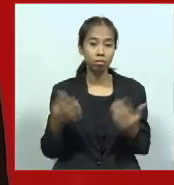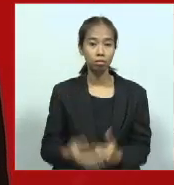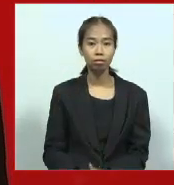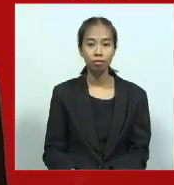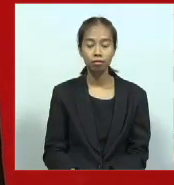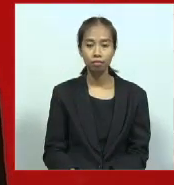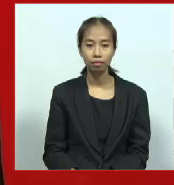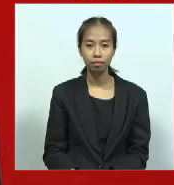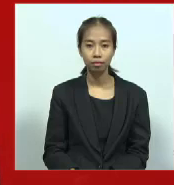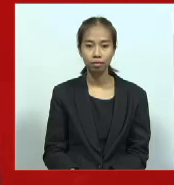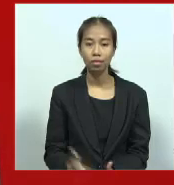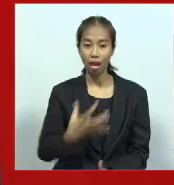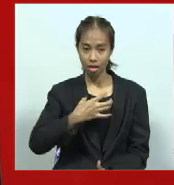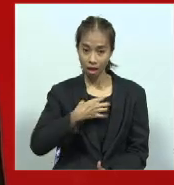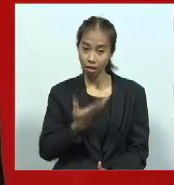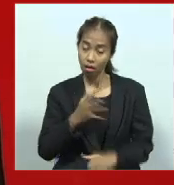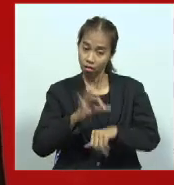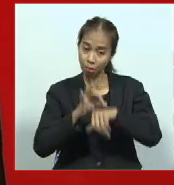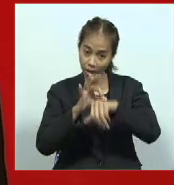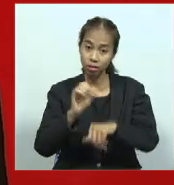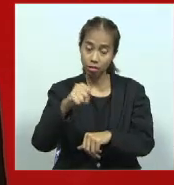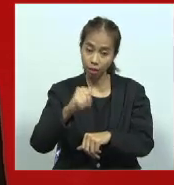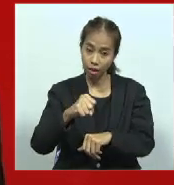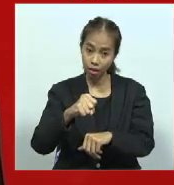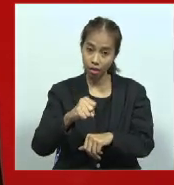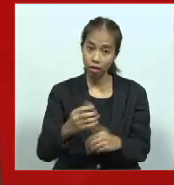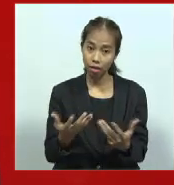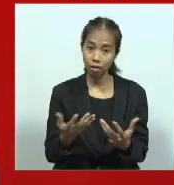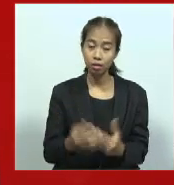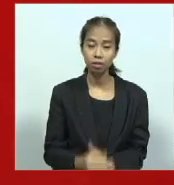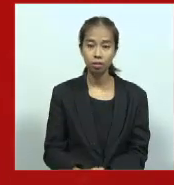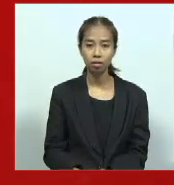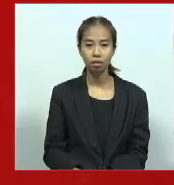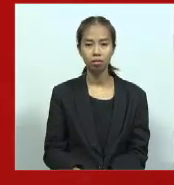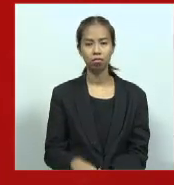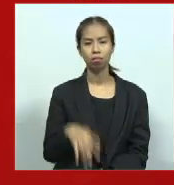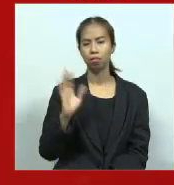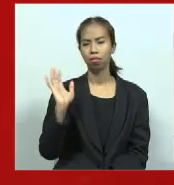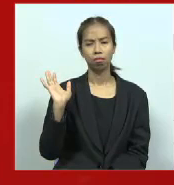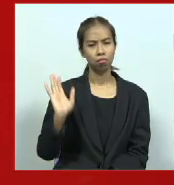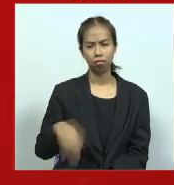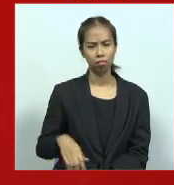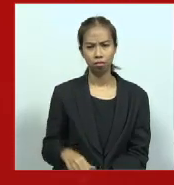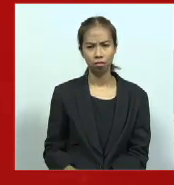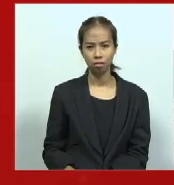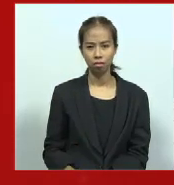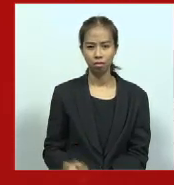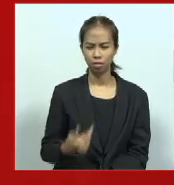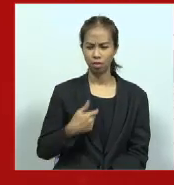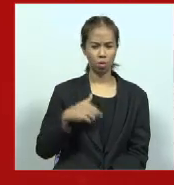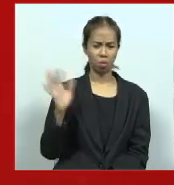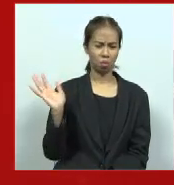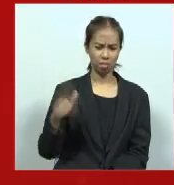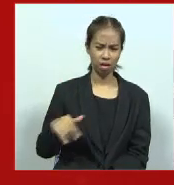อยากให้ท่านรับตำแหน่งไว้แล้วก็ให้รัฐมนตรีช่วยทำงานในนี้ไปก็ได ้โอ้มันก็เอาเปรียบก็สิ ว่